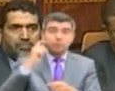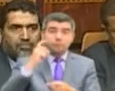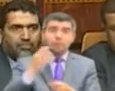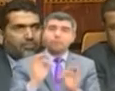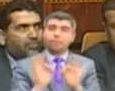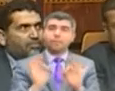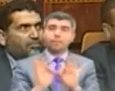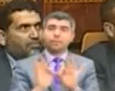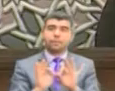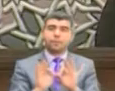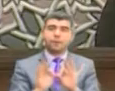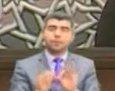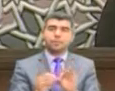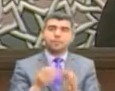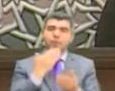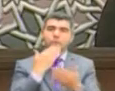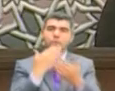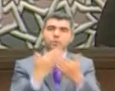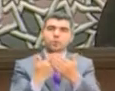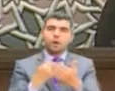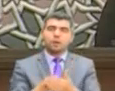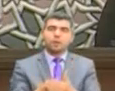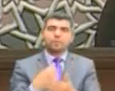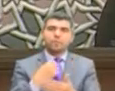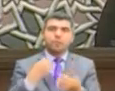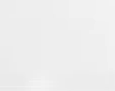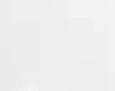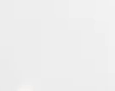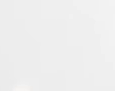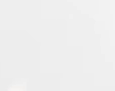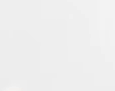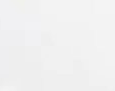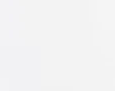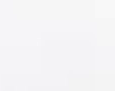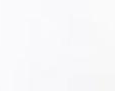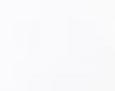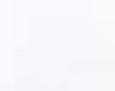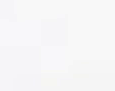من هذا المنبر كنحيي جميع المناضلات. السيدة النائبة